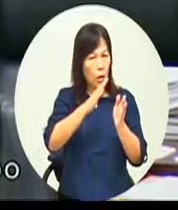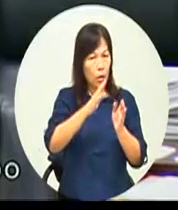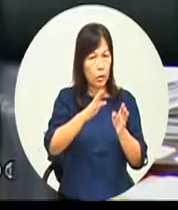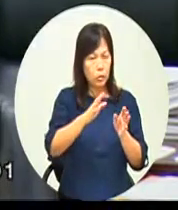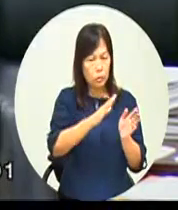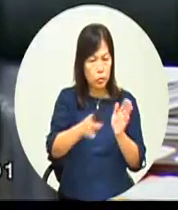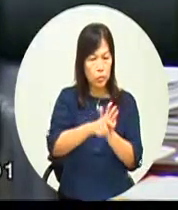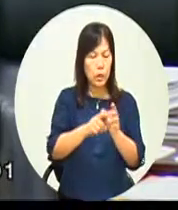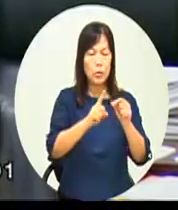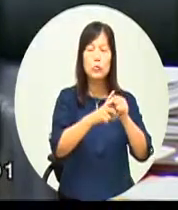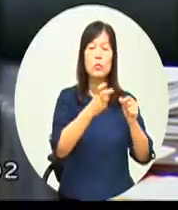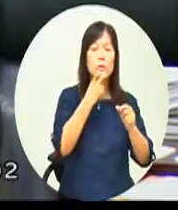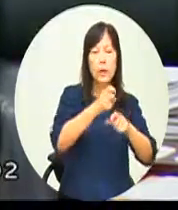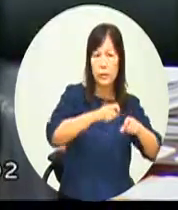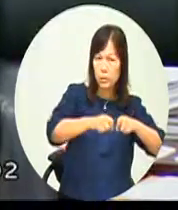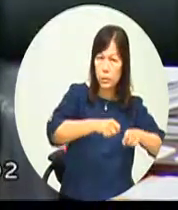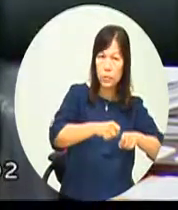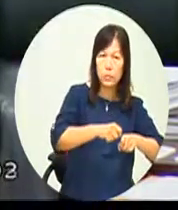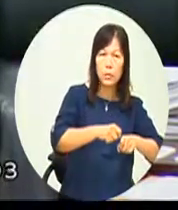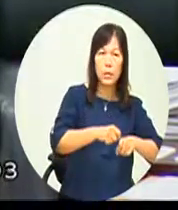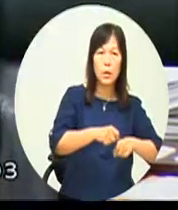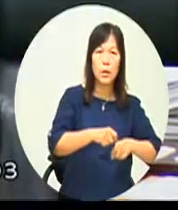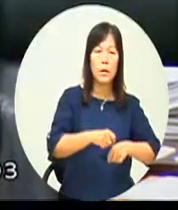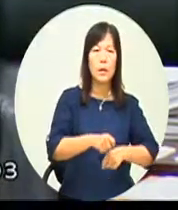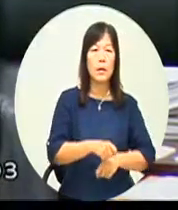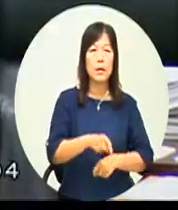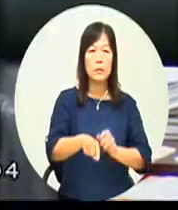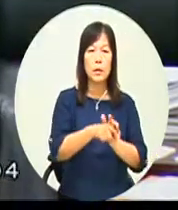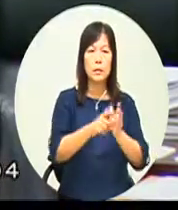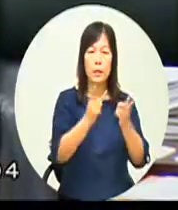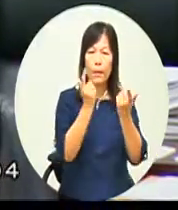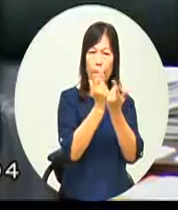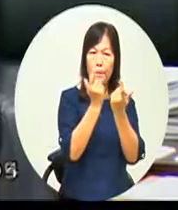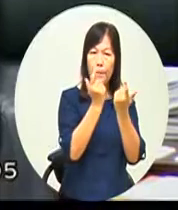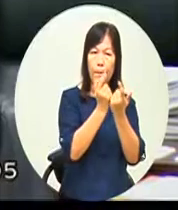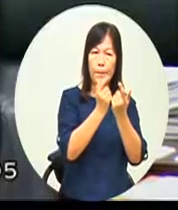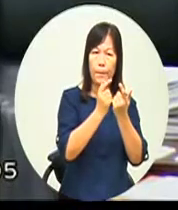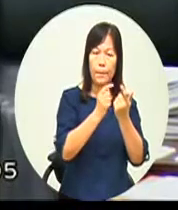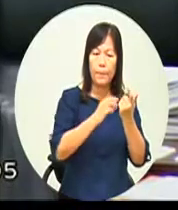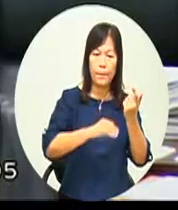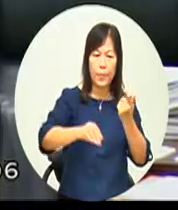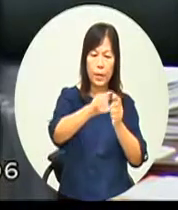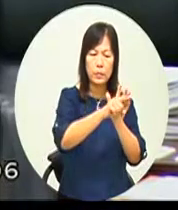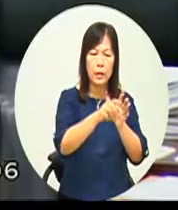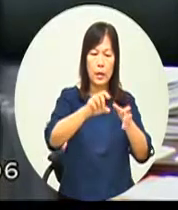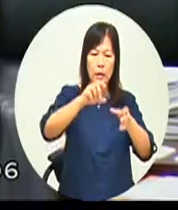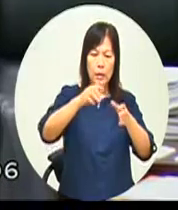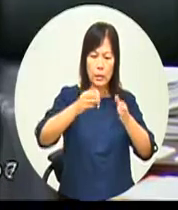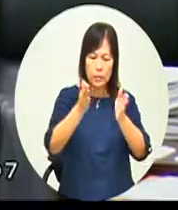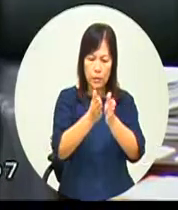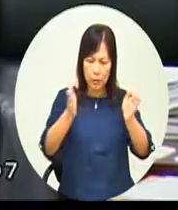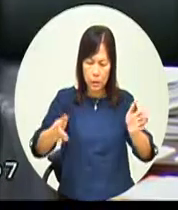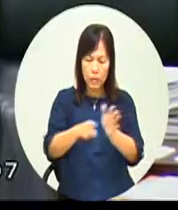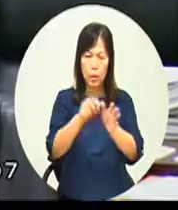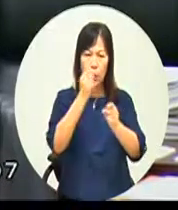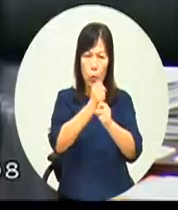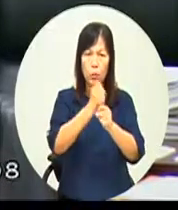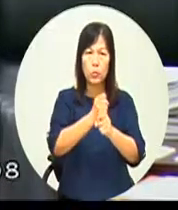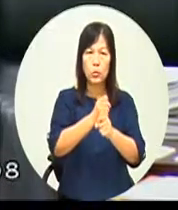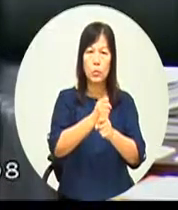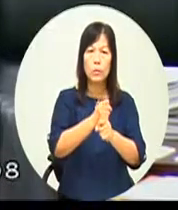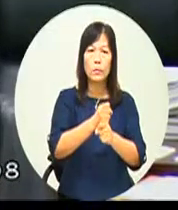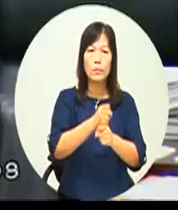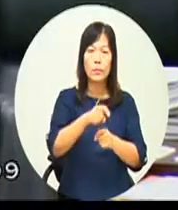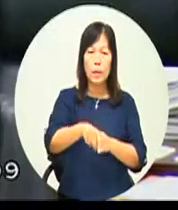属于中央的计划，哈，这个叫做北上匝道的一个车道加宽，哈，的一个工程，我希